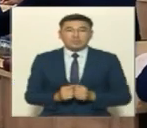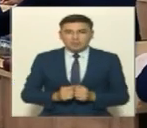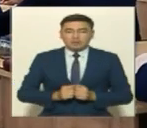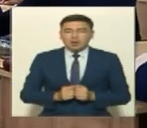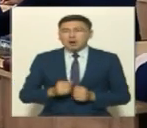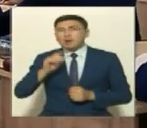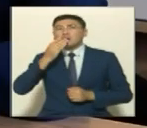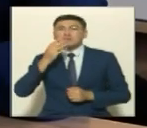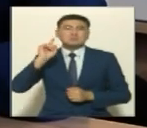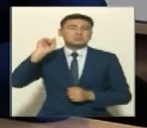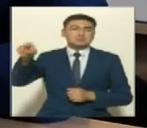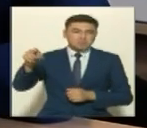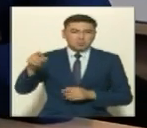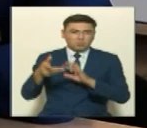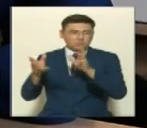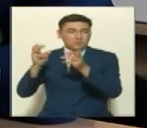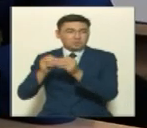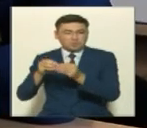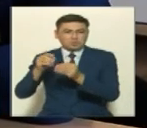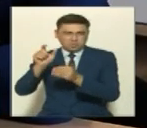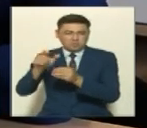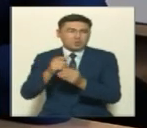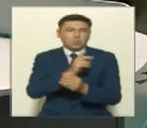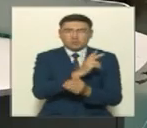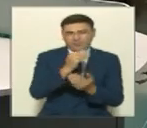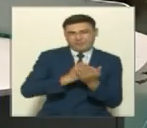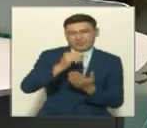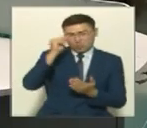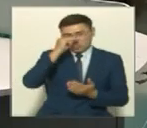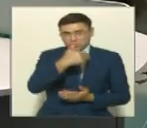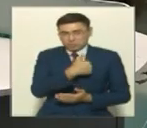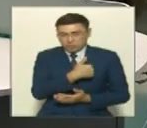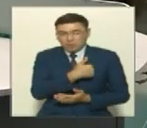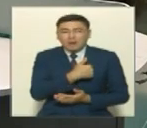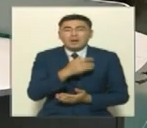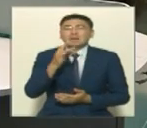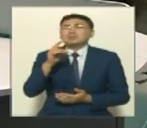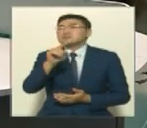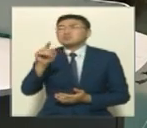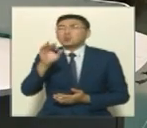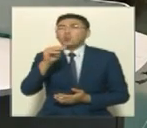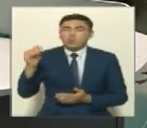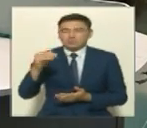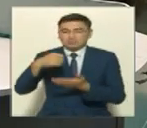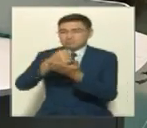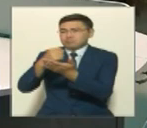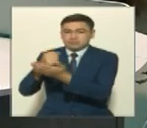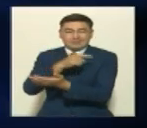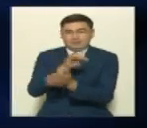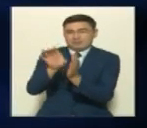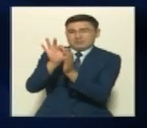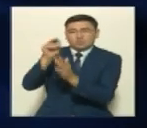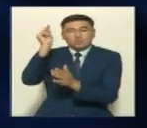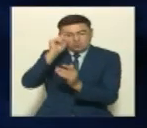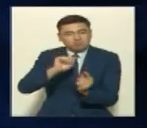шетелдегі жатағымның жетегінде кететіндер аз емес. Ал жоғары білім алғысы келгендер ресми түрде тіркелген оқу ордаларын таңдауға жет. Мәселен, республика бойынша